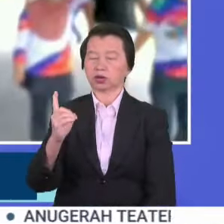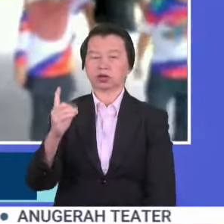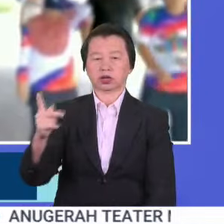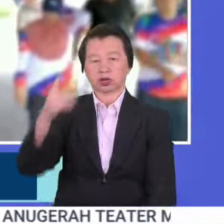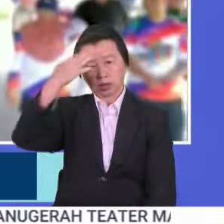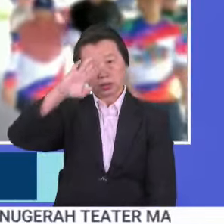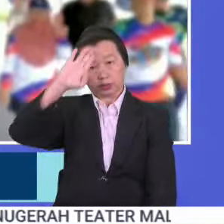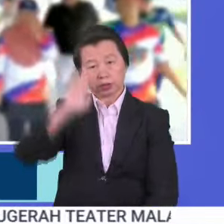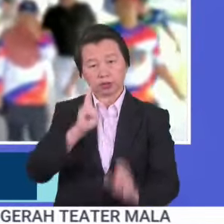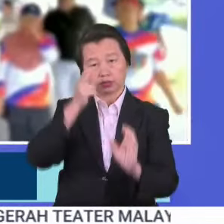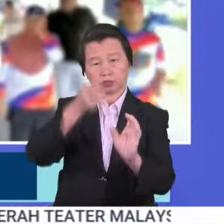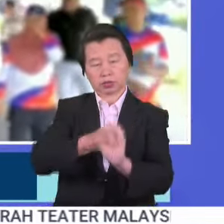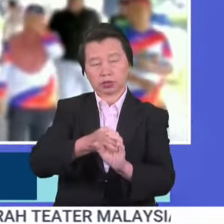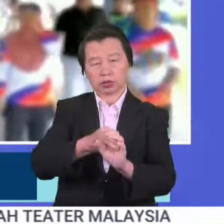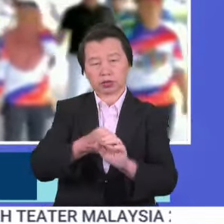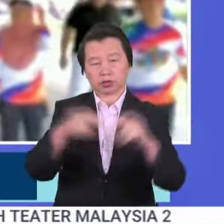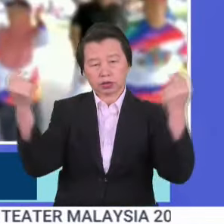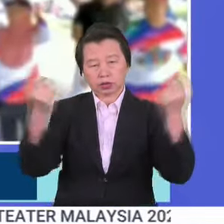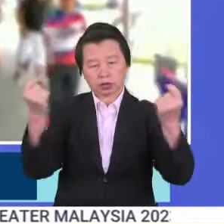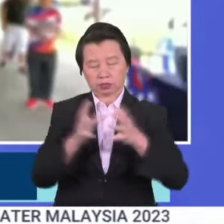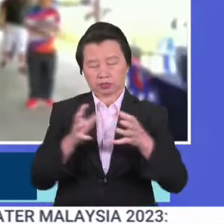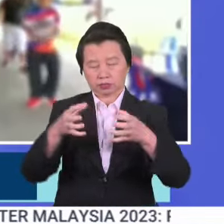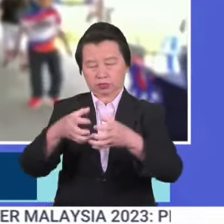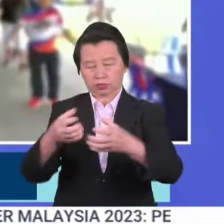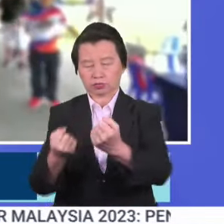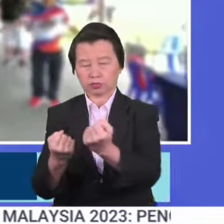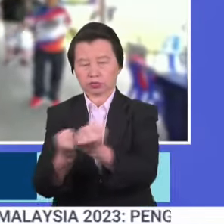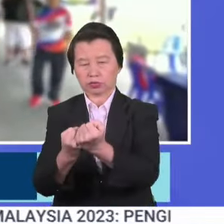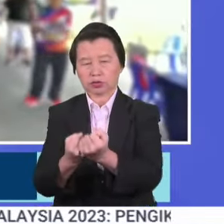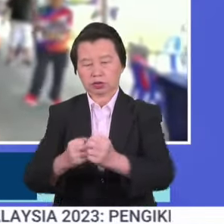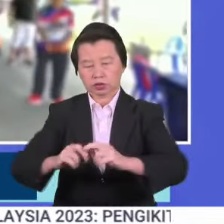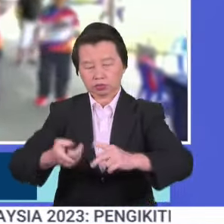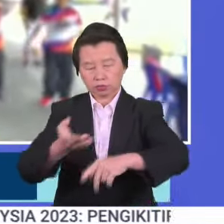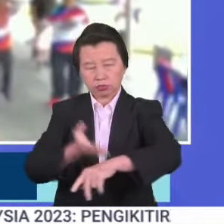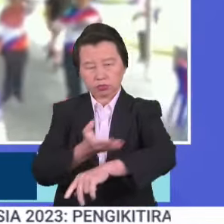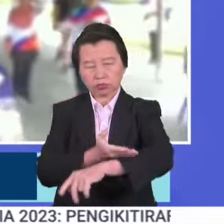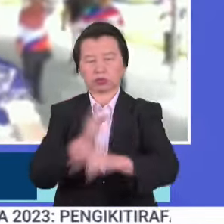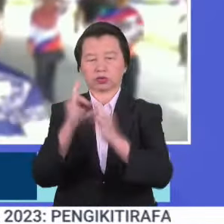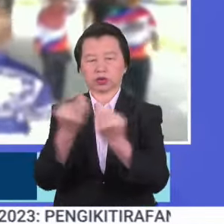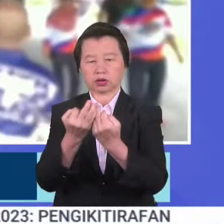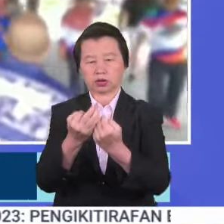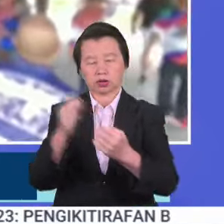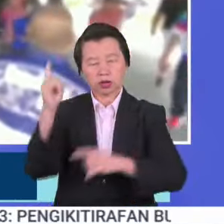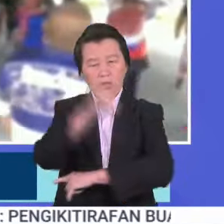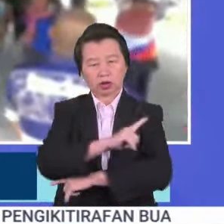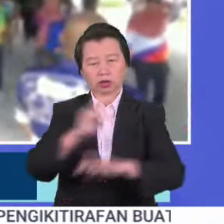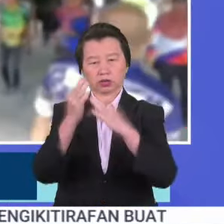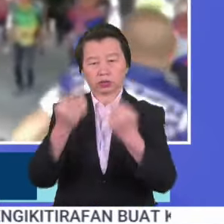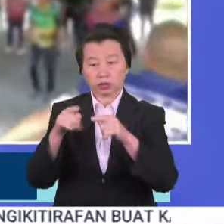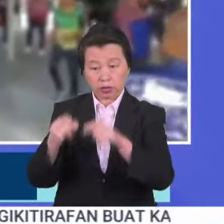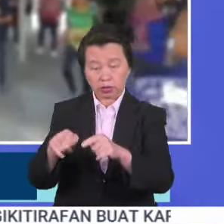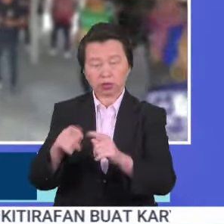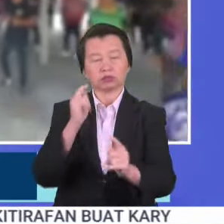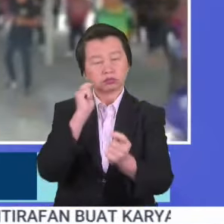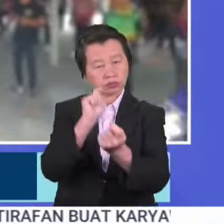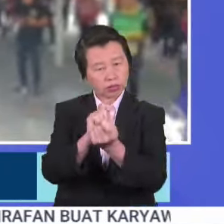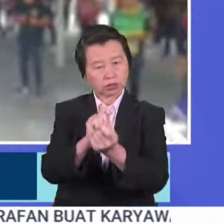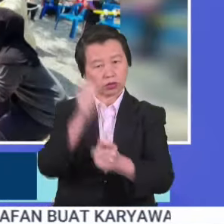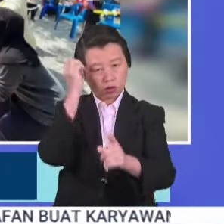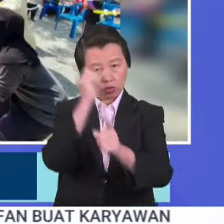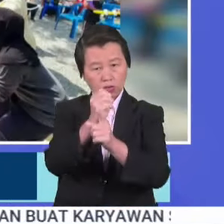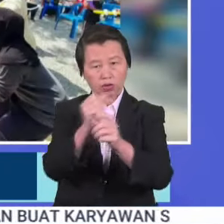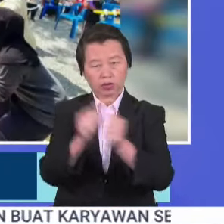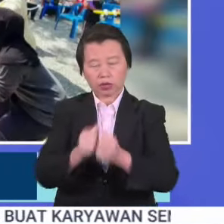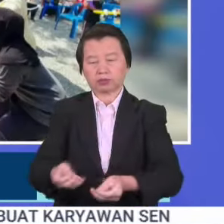Perlis menyertai Karnival Kelompok Sokongan Kepulihan Keluarga. Karnival berkonsepkan Hari Keluarga ini menepati objektif dengan